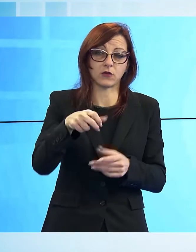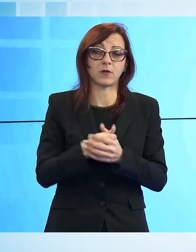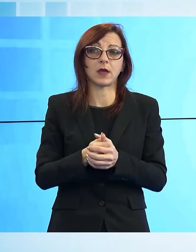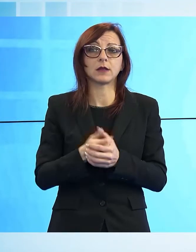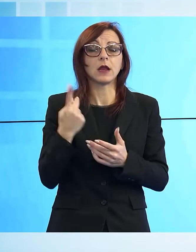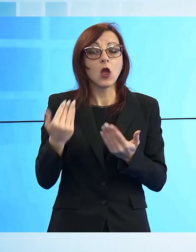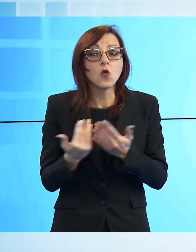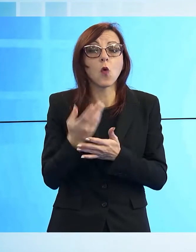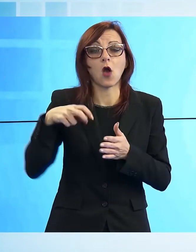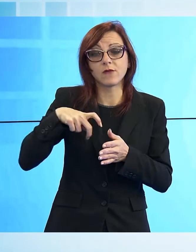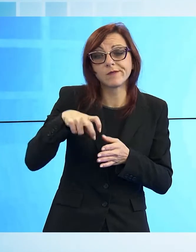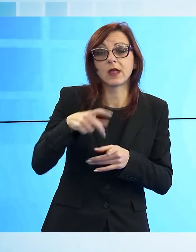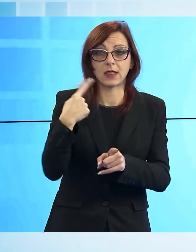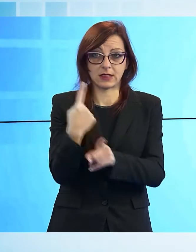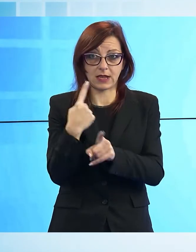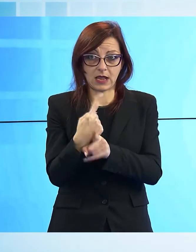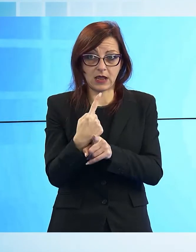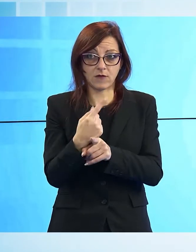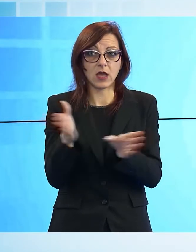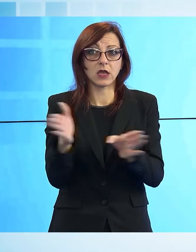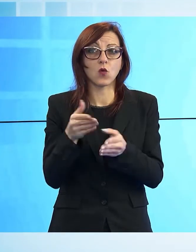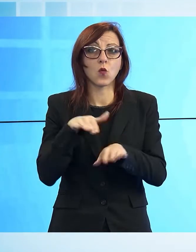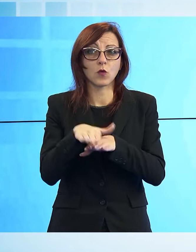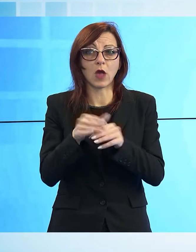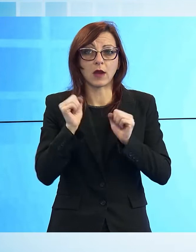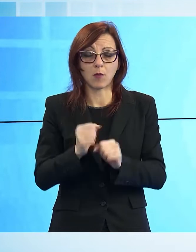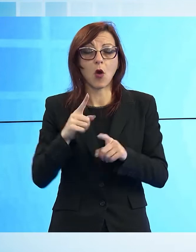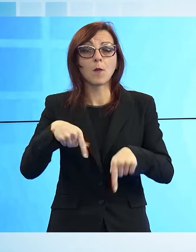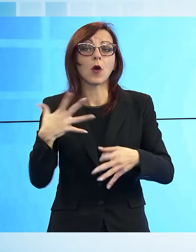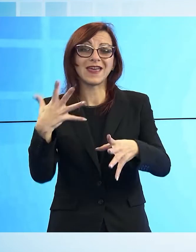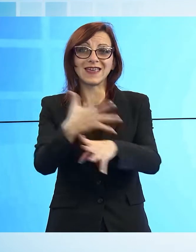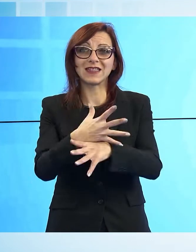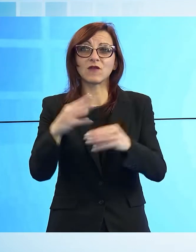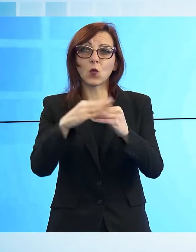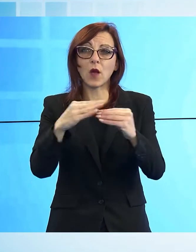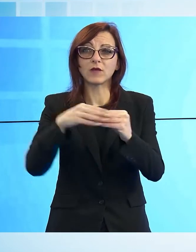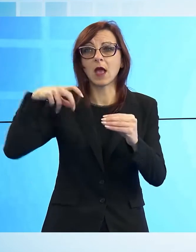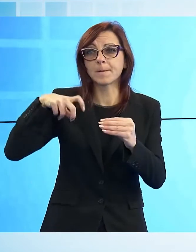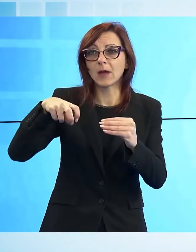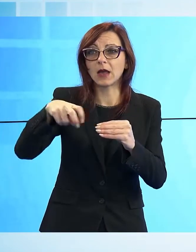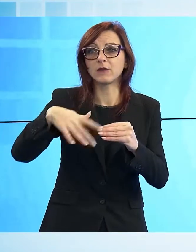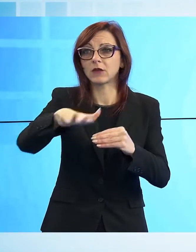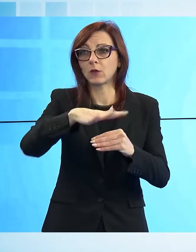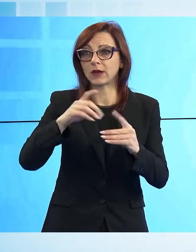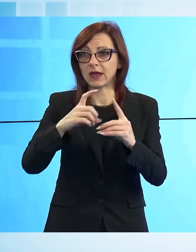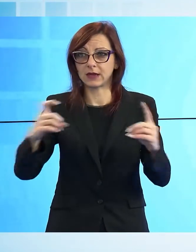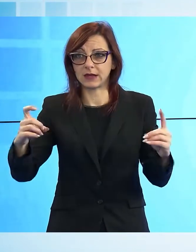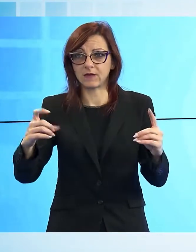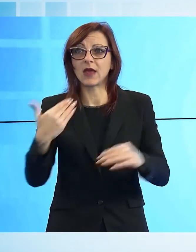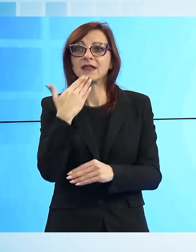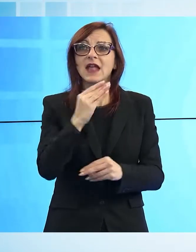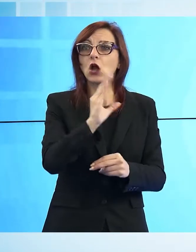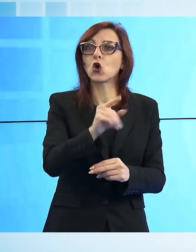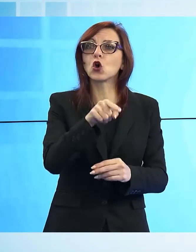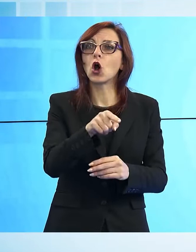dalle persone con ridotta mobilità. Poi ci sono gli interventi per la riqualificazione dei marciapiedi nei quartieri. A San Concordio